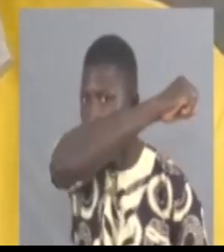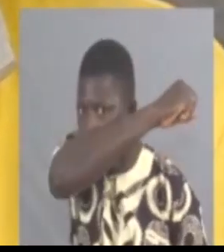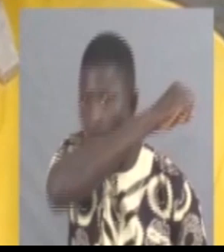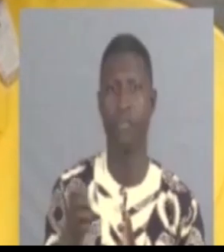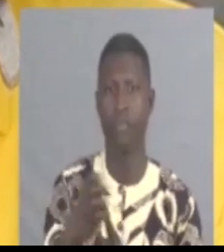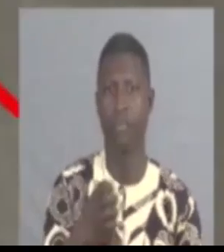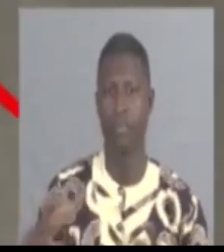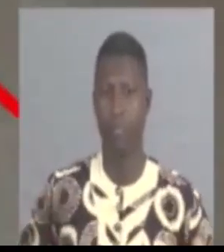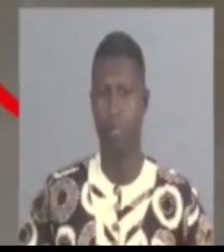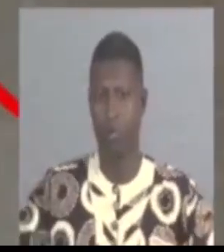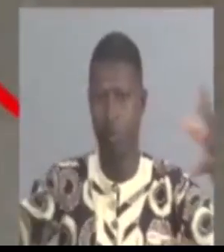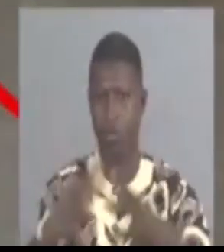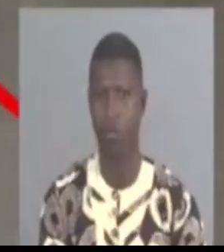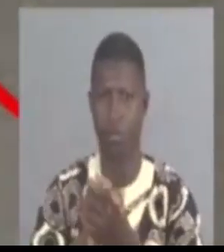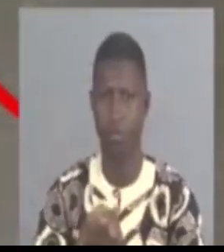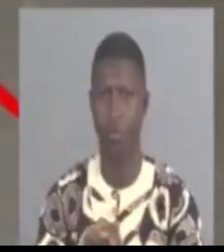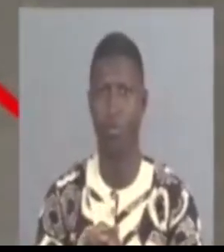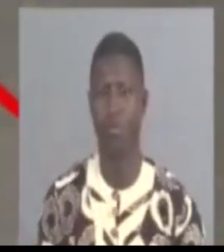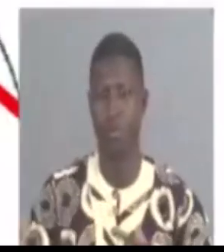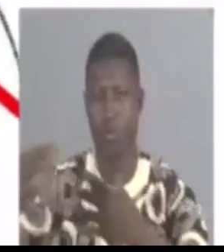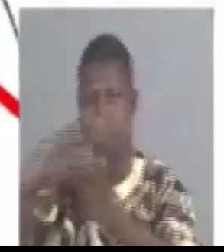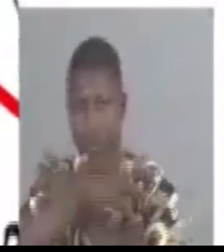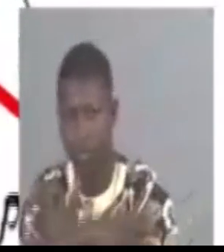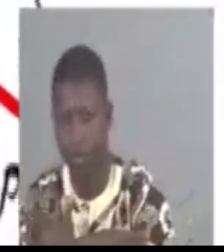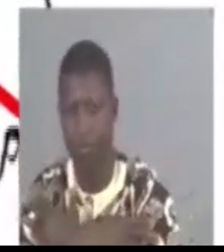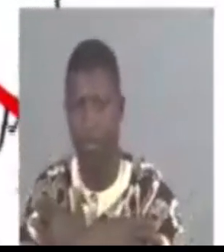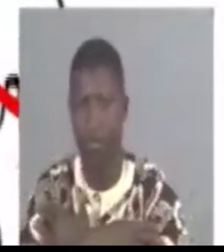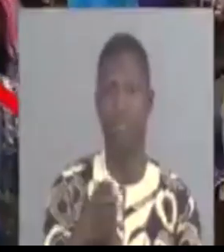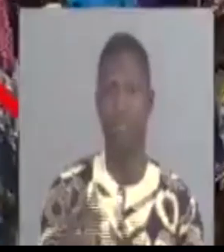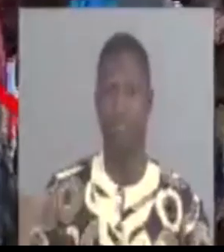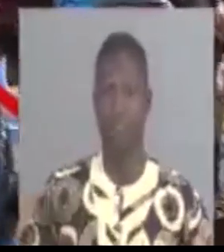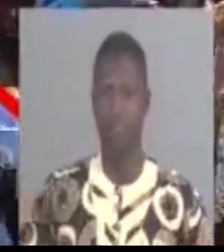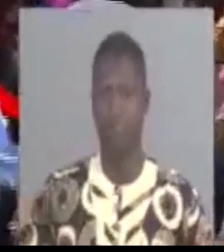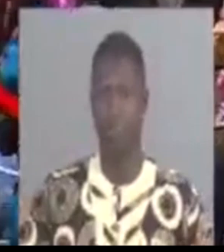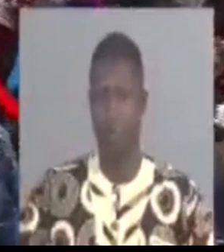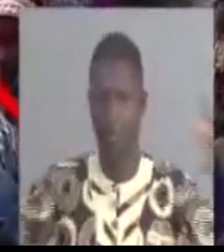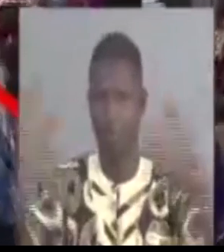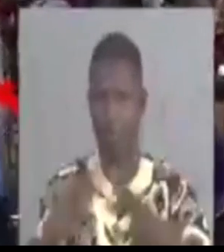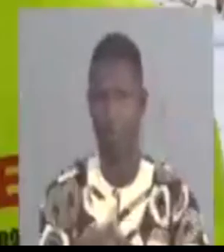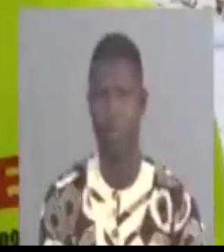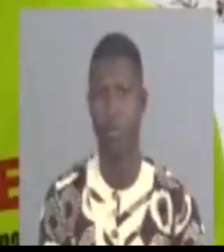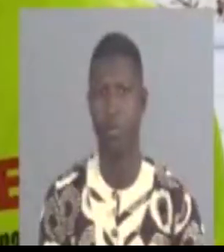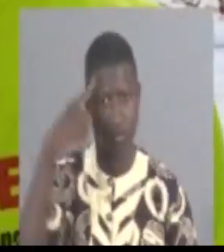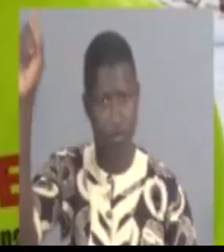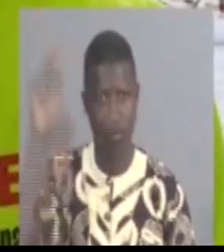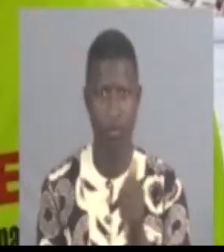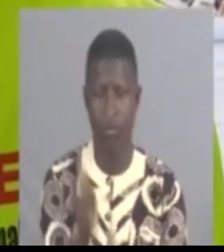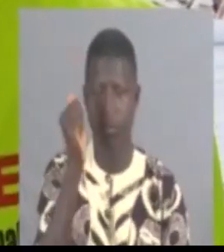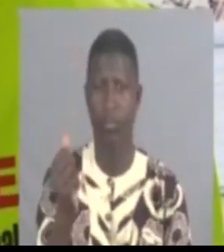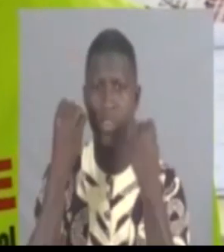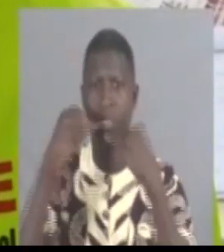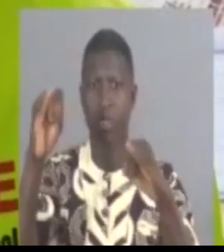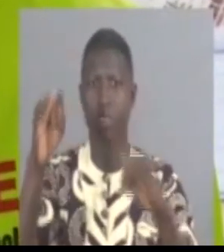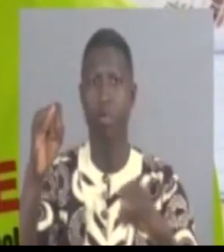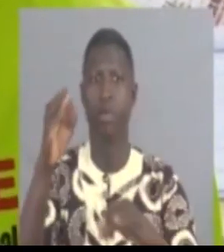bi di moytu joxe loxo safonté akit mbolo mu bari di dajalo ngir am yeneeni